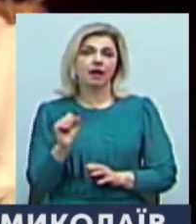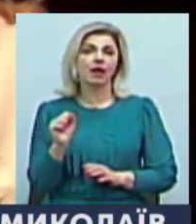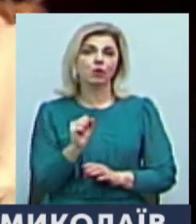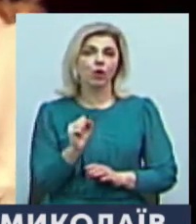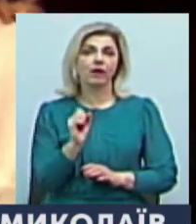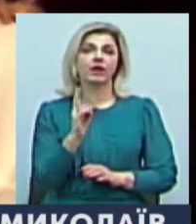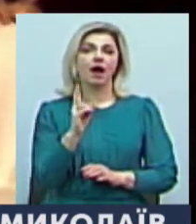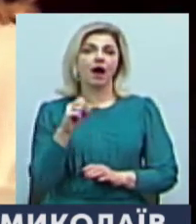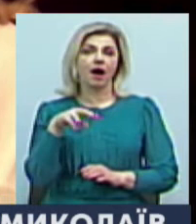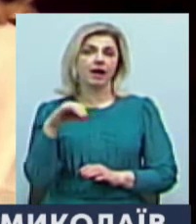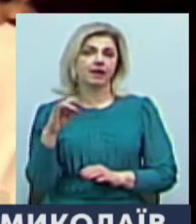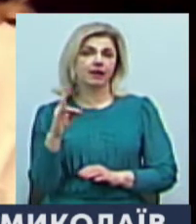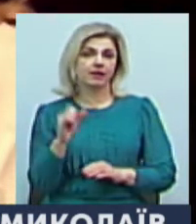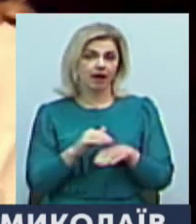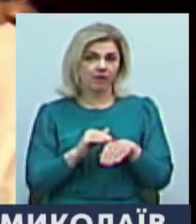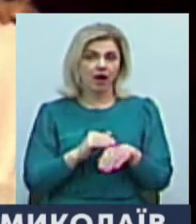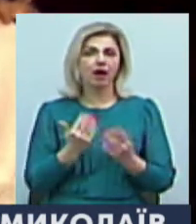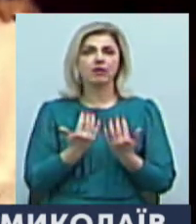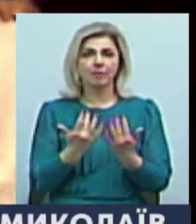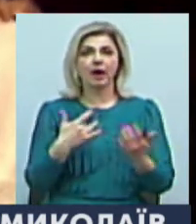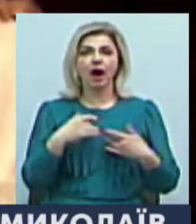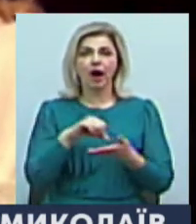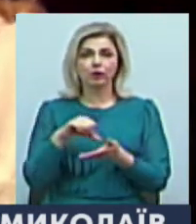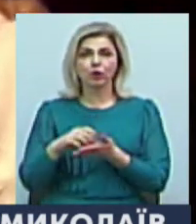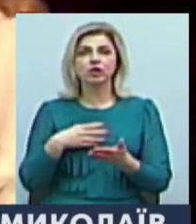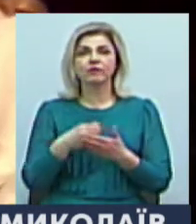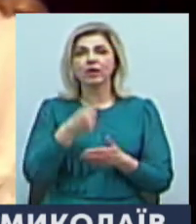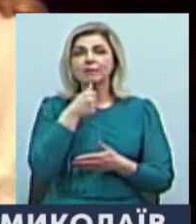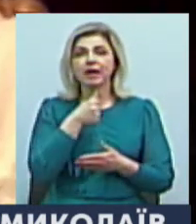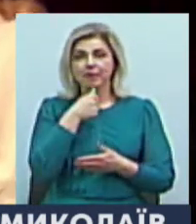яка набирає акторів у свій експериментальний театр,